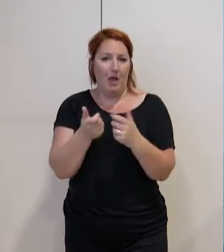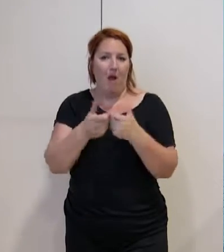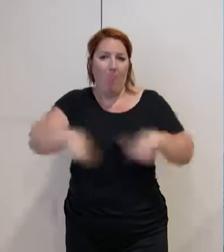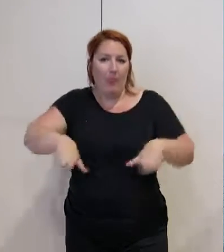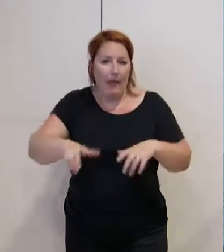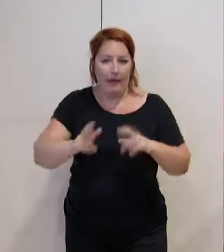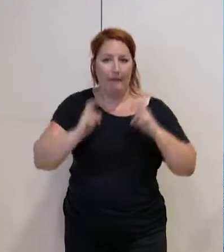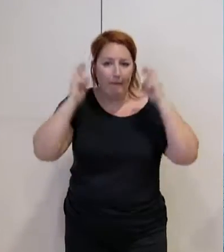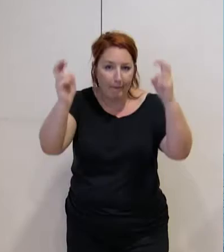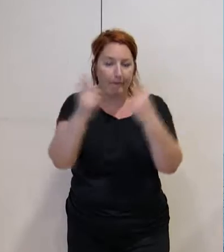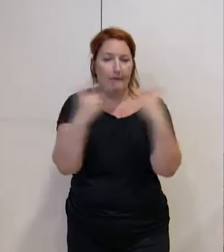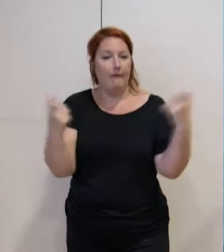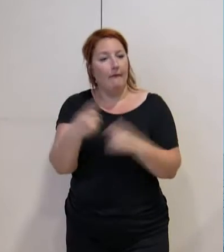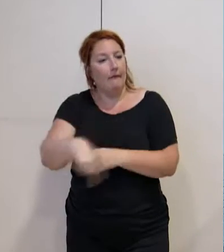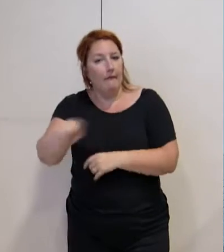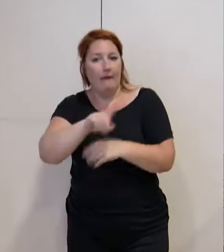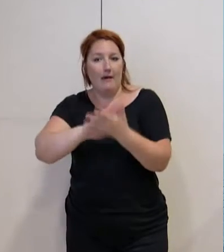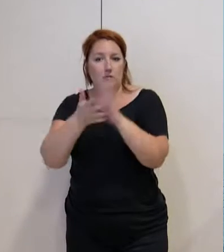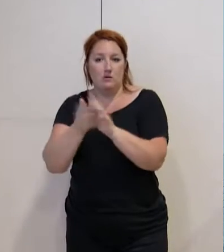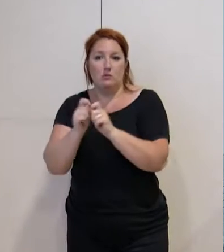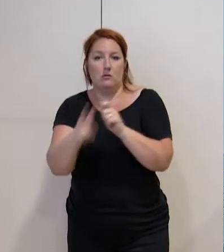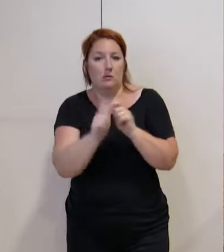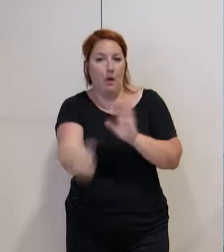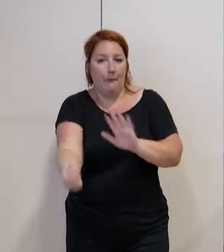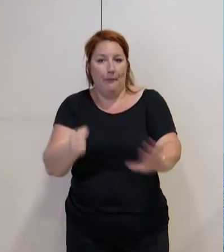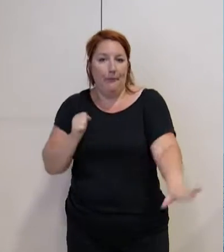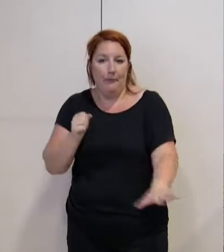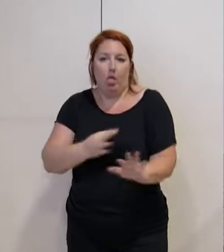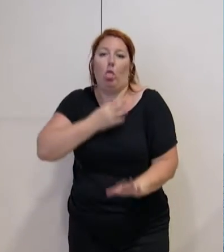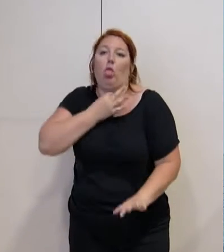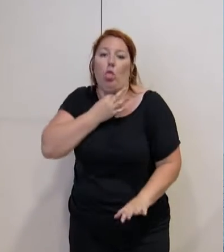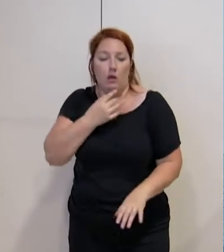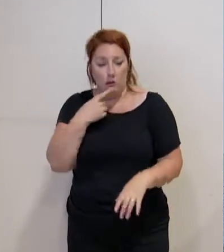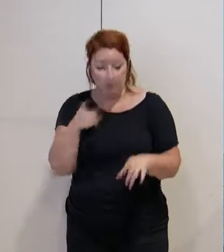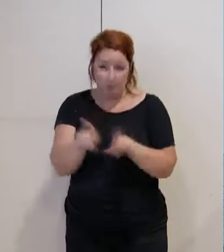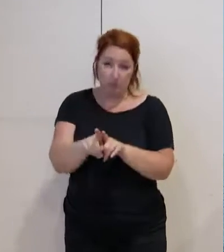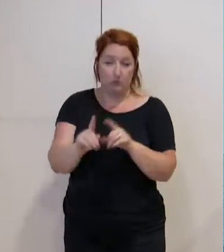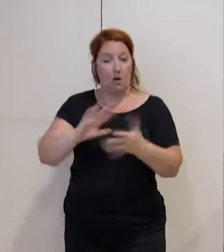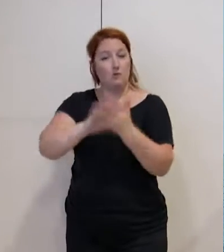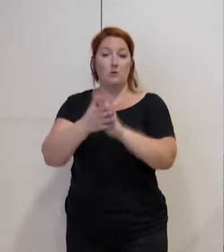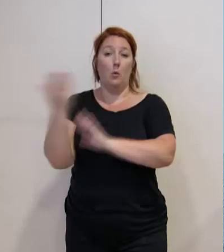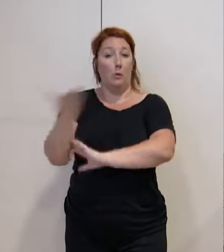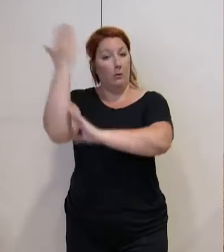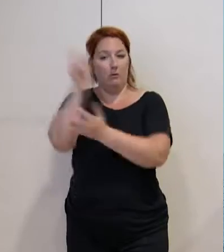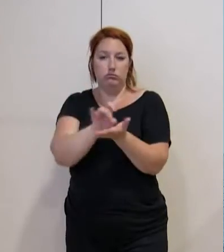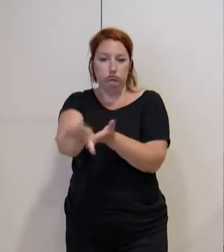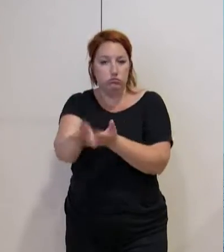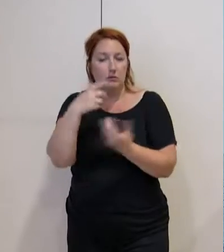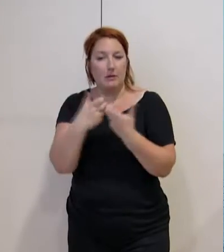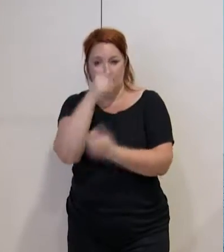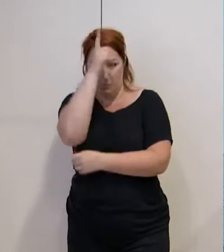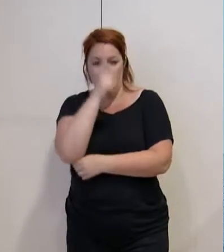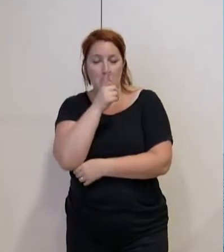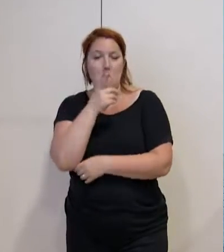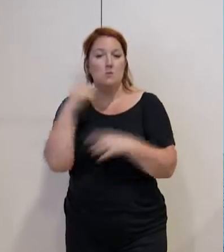avez étranglé bon nombre d'associations ou chassé les plus emblématiques d'entre elles, notamment les musiciens du Louvre, et réduit considérablement la